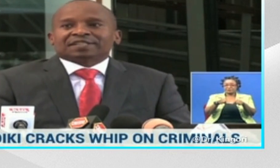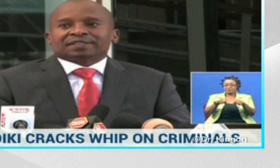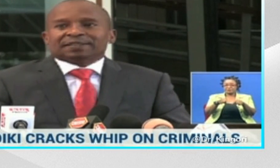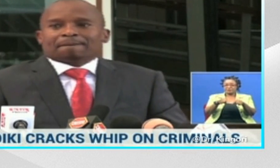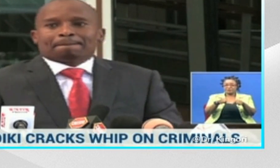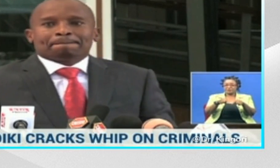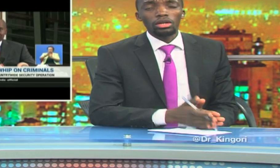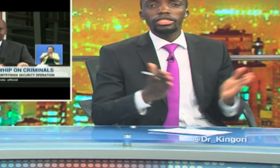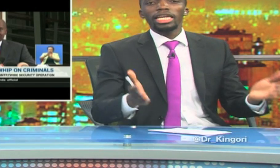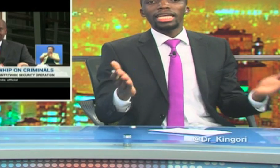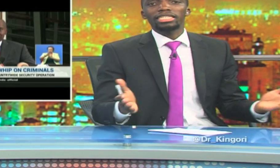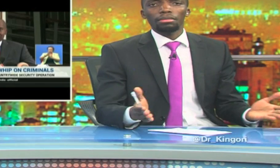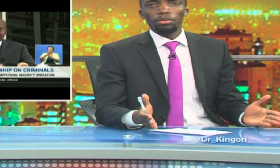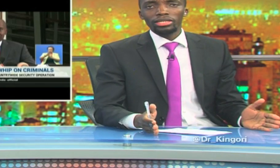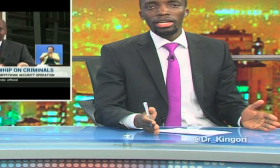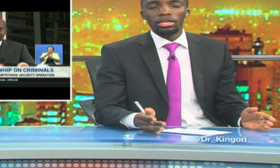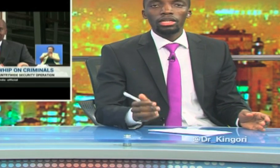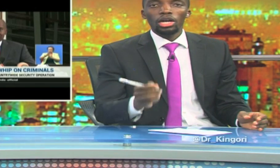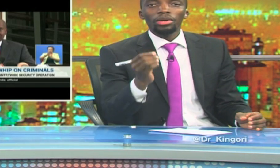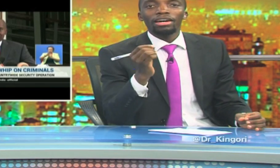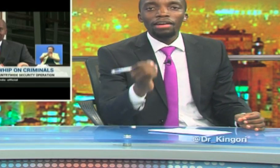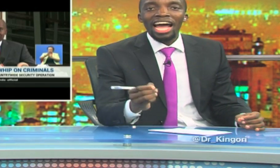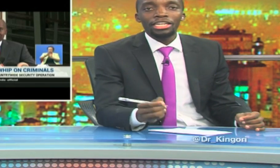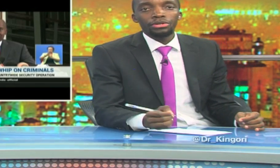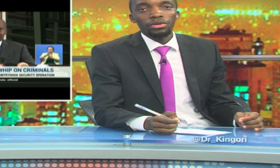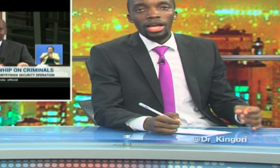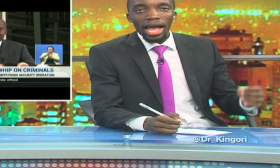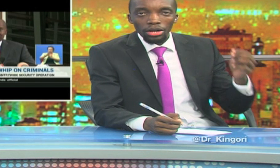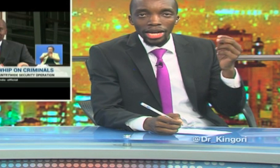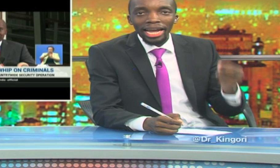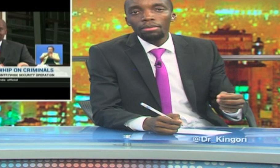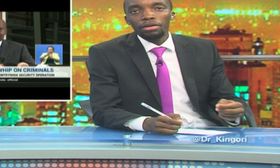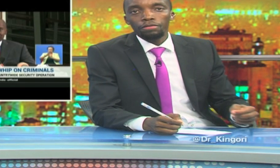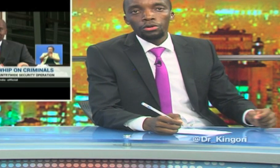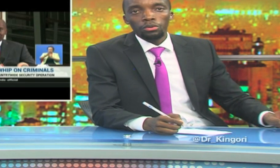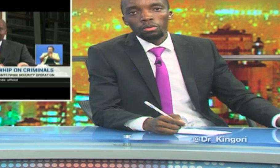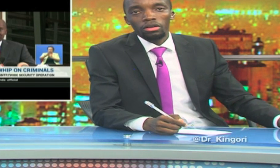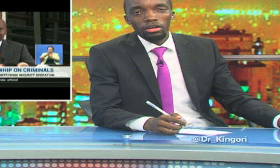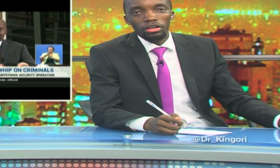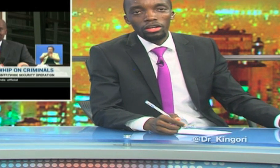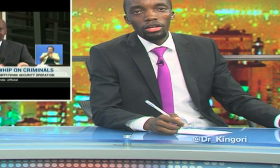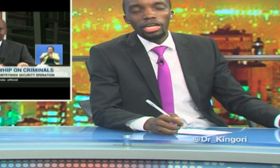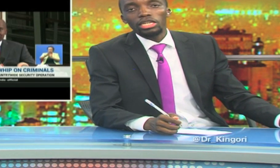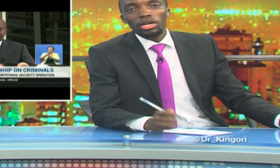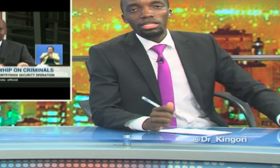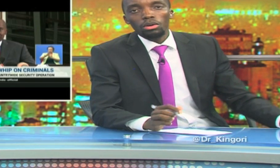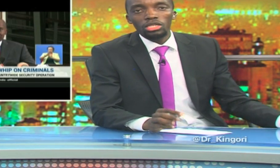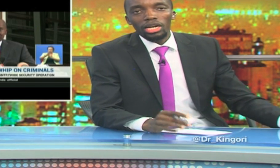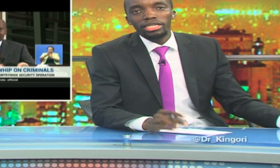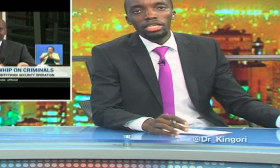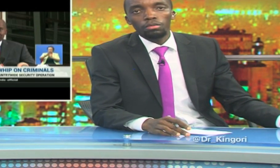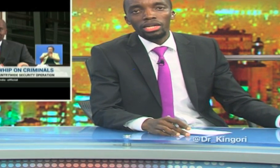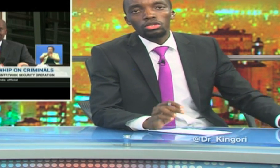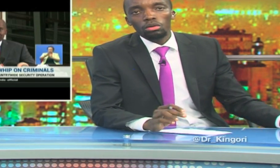effective immediately. CS alisema poa sana. We have had you and we are coming for you. Haters wanasema